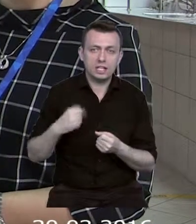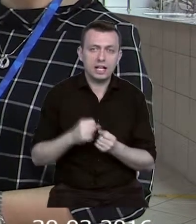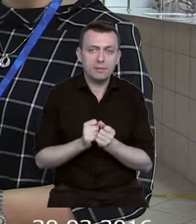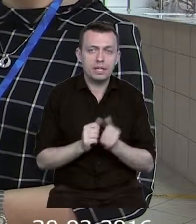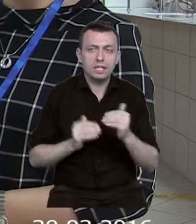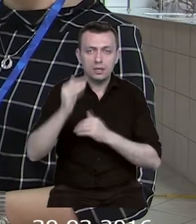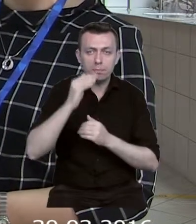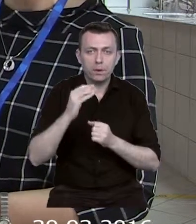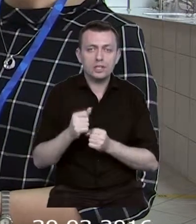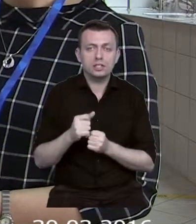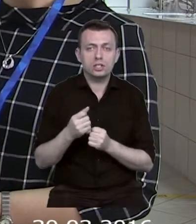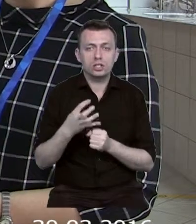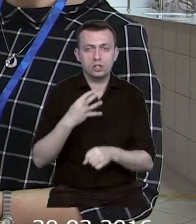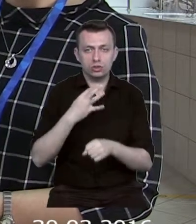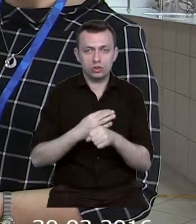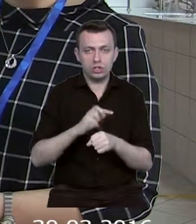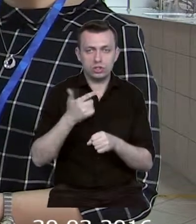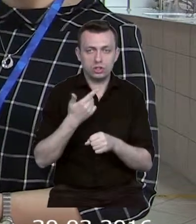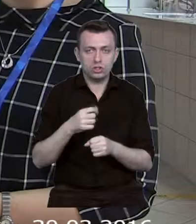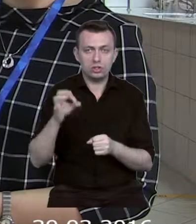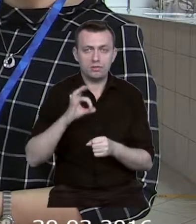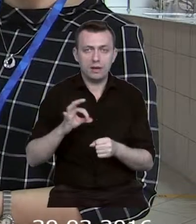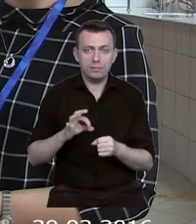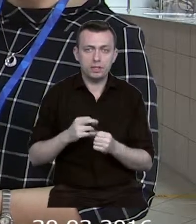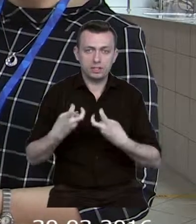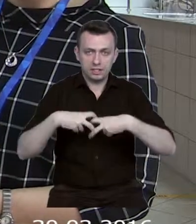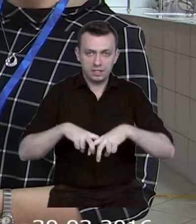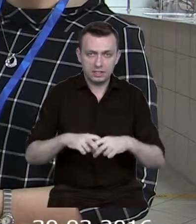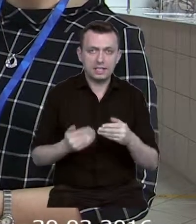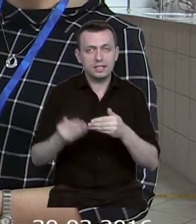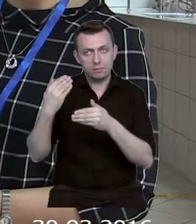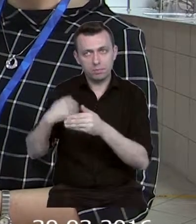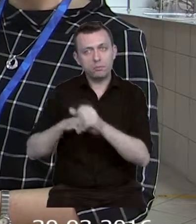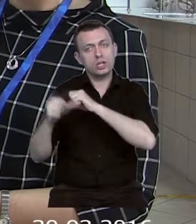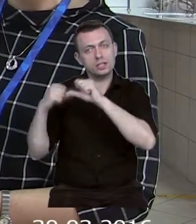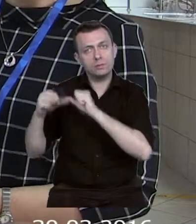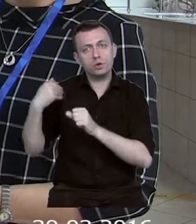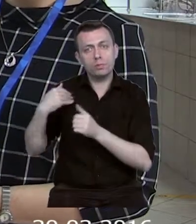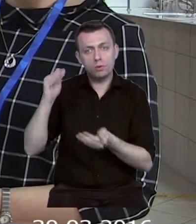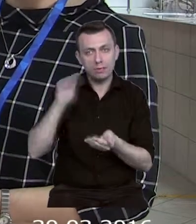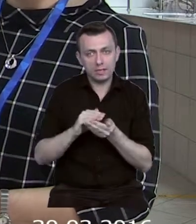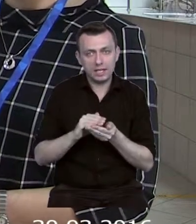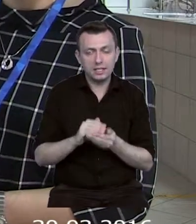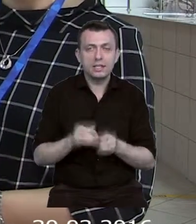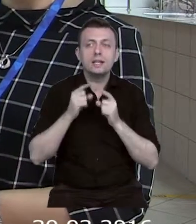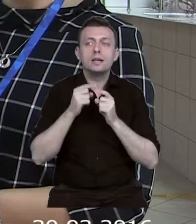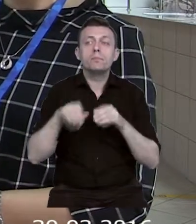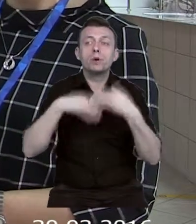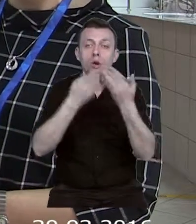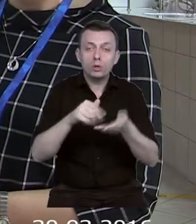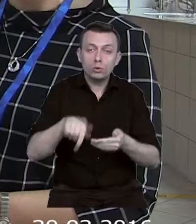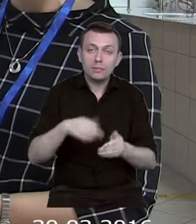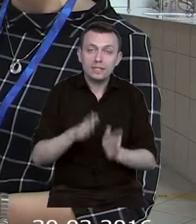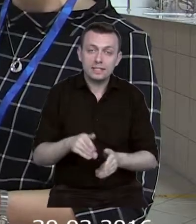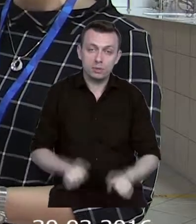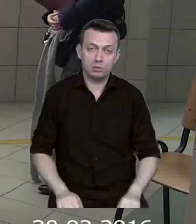wpłynęły drogą elektroniczną. Dla porównania w roku poprzednim było to około 35%. Zachęcamy oczywiście do wyboru tej